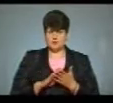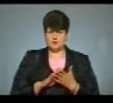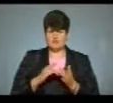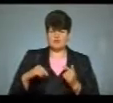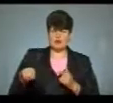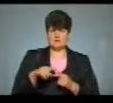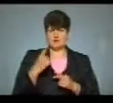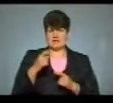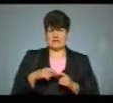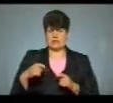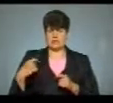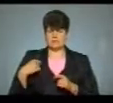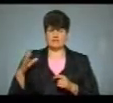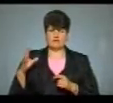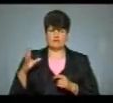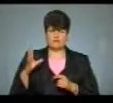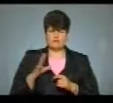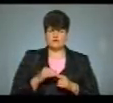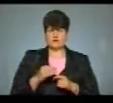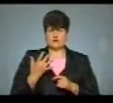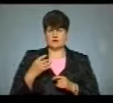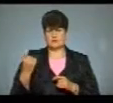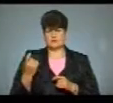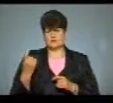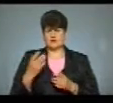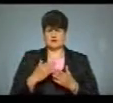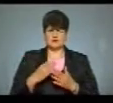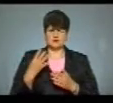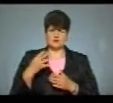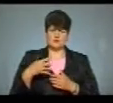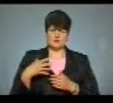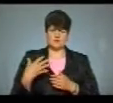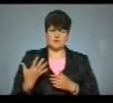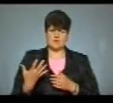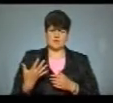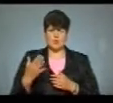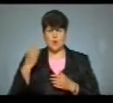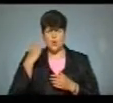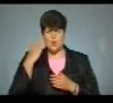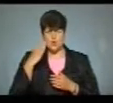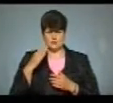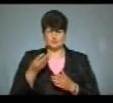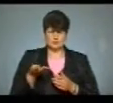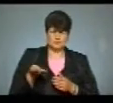радіусі 1 кілометр всього-навсього в декілька господарств є порядка 45 голів